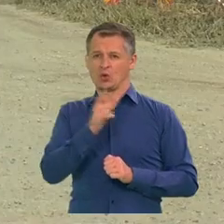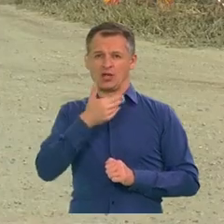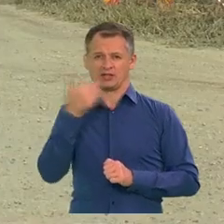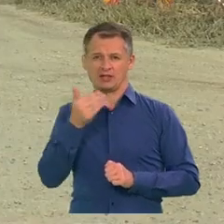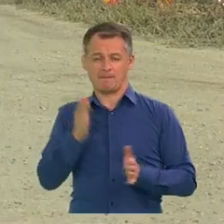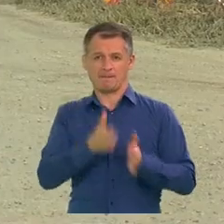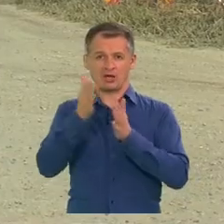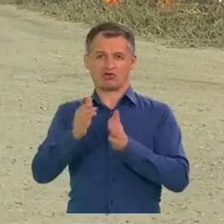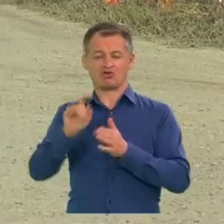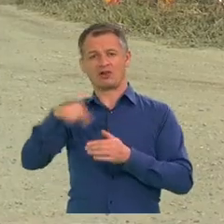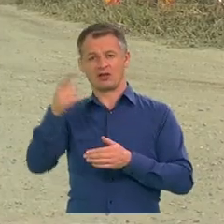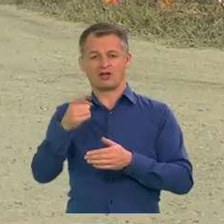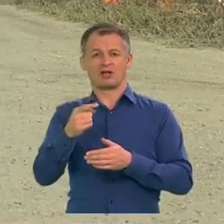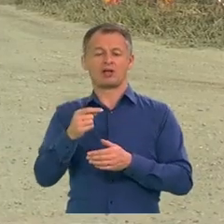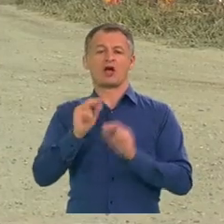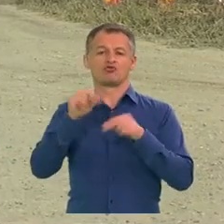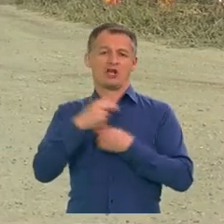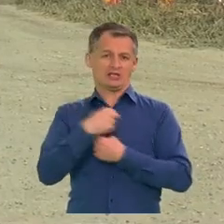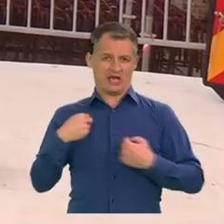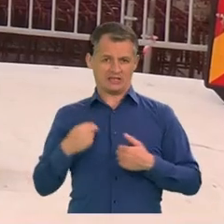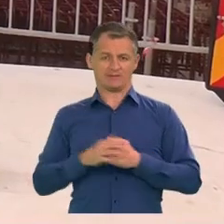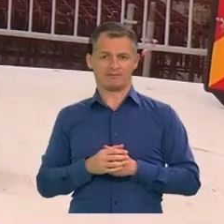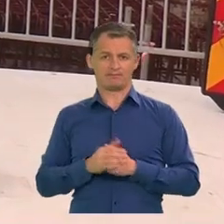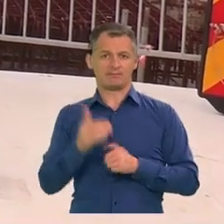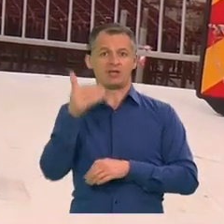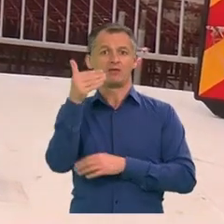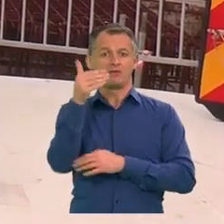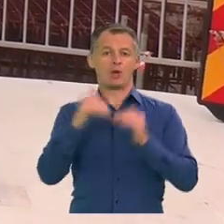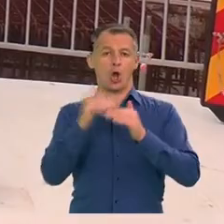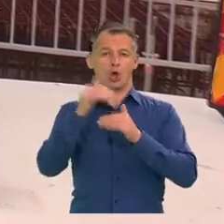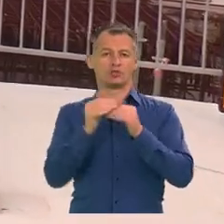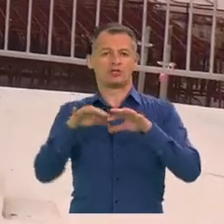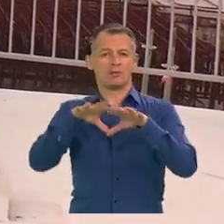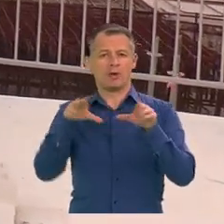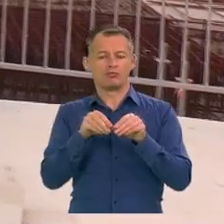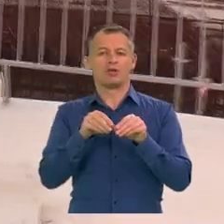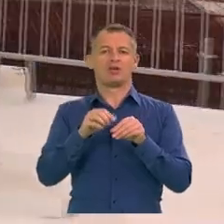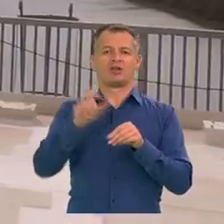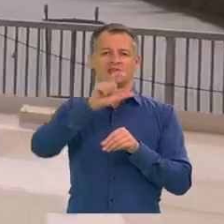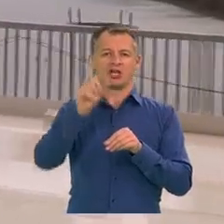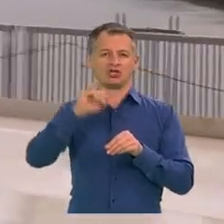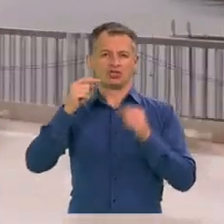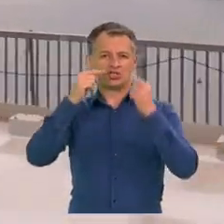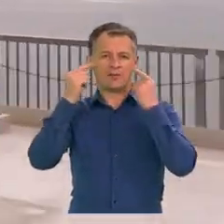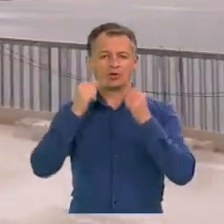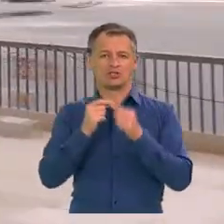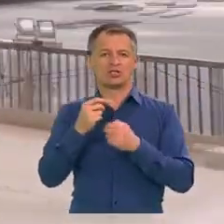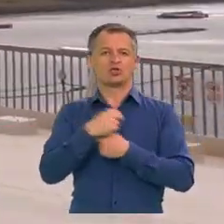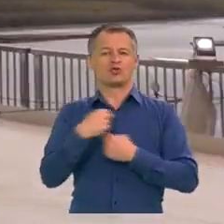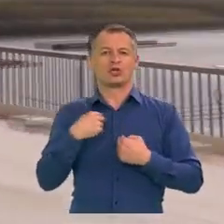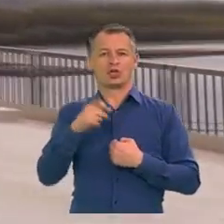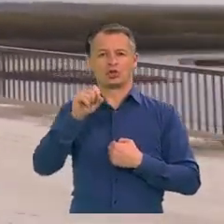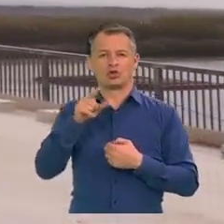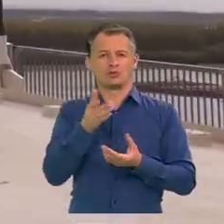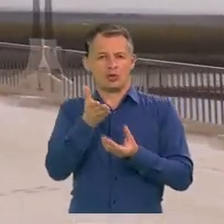cealaltă, cea care ține de instanțe. Constructorul, o asociere de firme italo-japoneze, se judecă în 12 procese cu compania